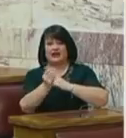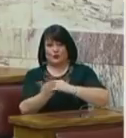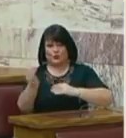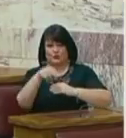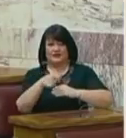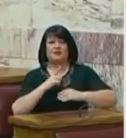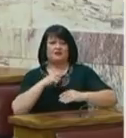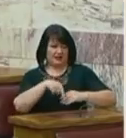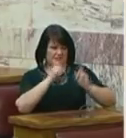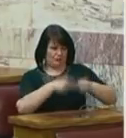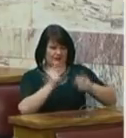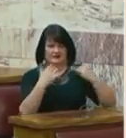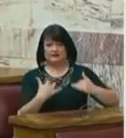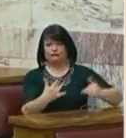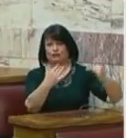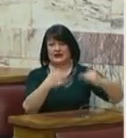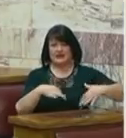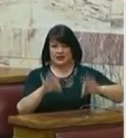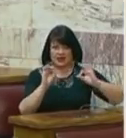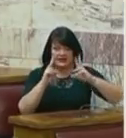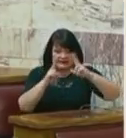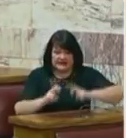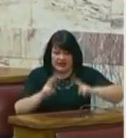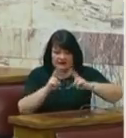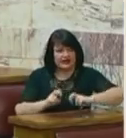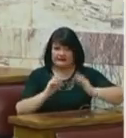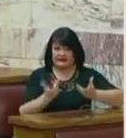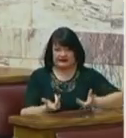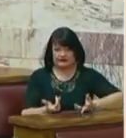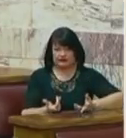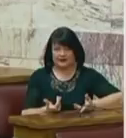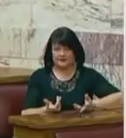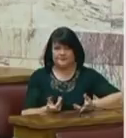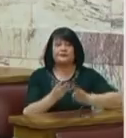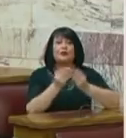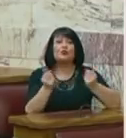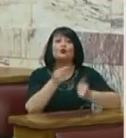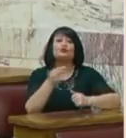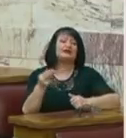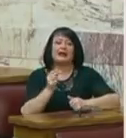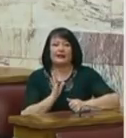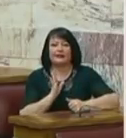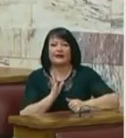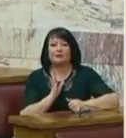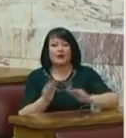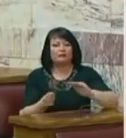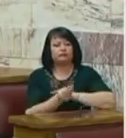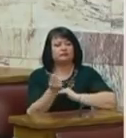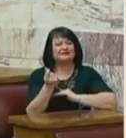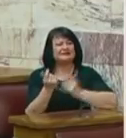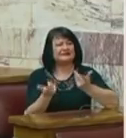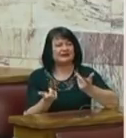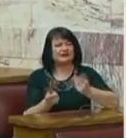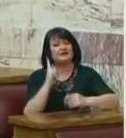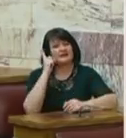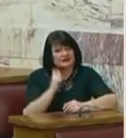να ξεκινήσει προκαταρκτική εξέταση για το ουσιαστικό ζήτημα που είναι η νομιμοποίηση εσόδων. Ξέρει γιατί